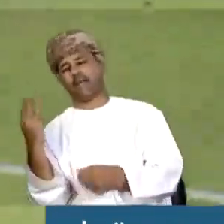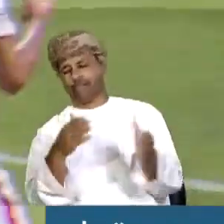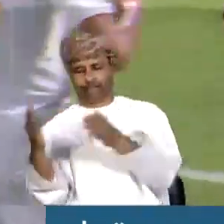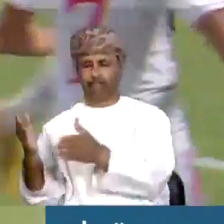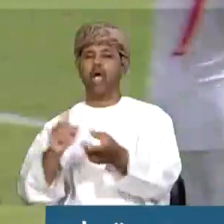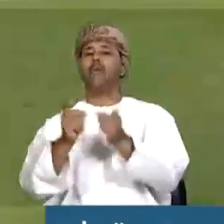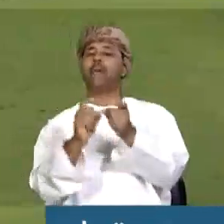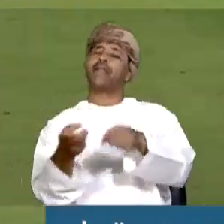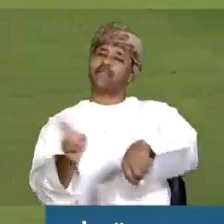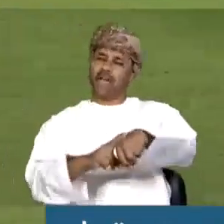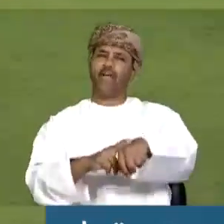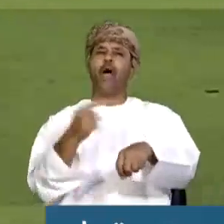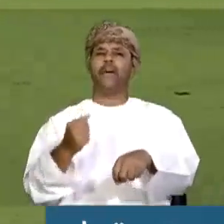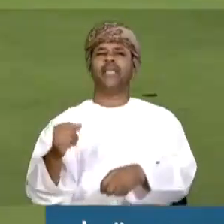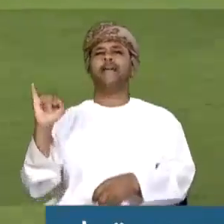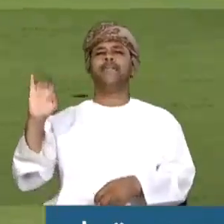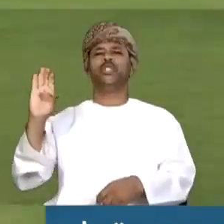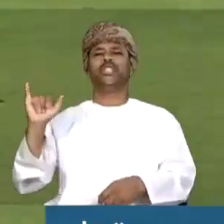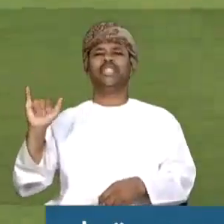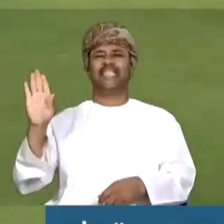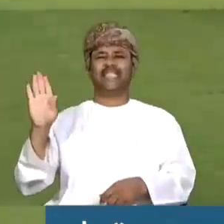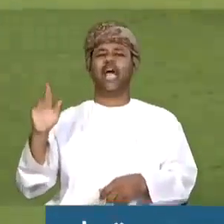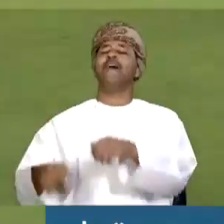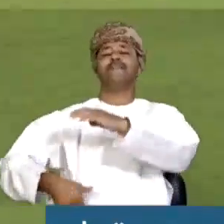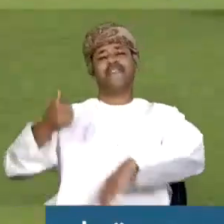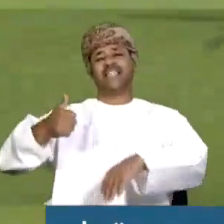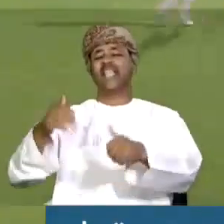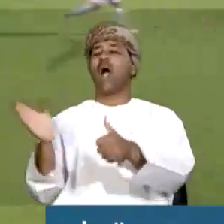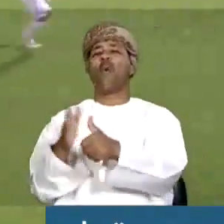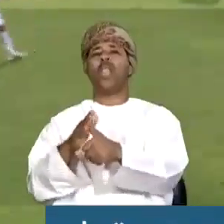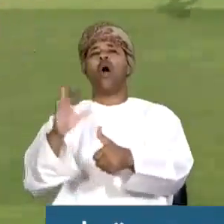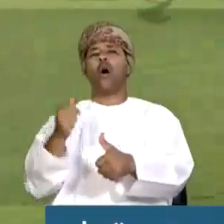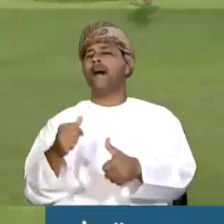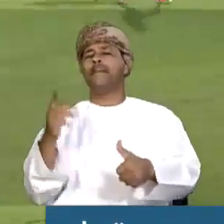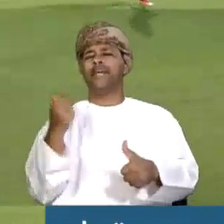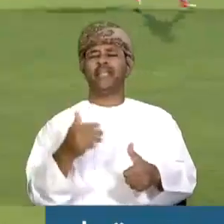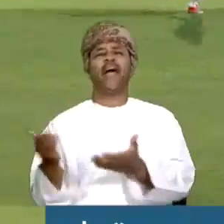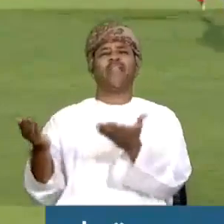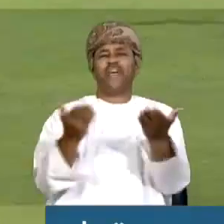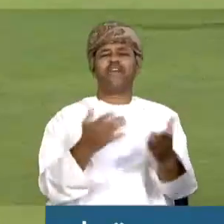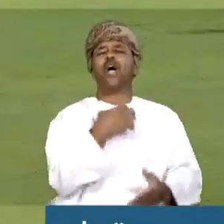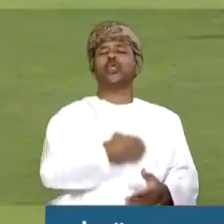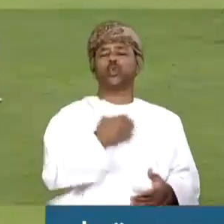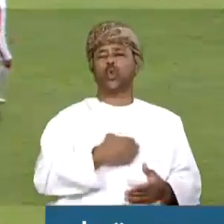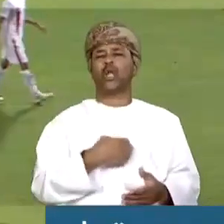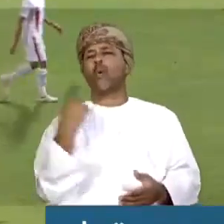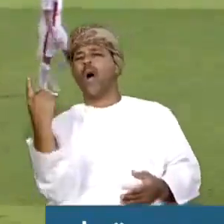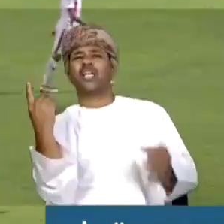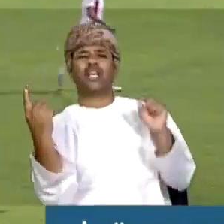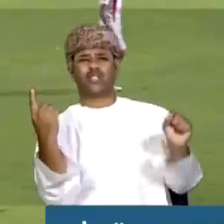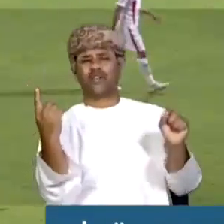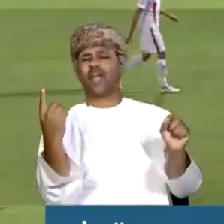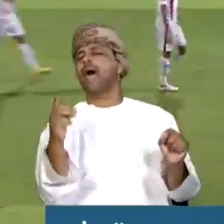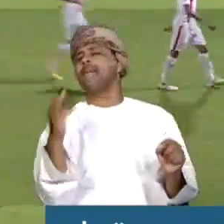مباراة أخرى تمكن مجيس من تحقيق أول فوز له في الدوري حين فاز على ضيفه صور بهدف نظيف